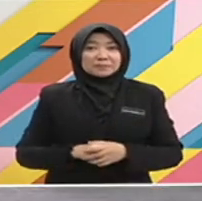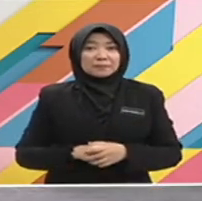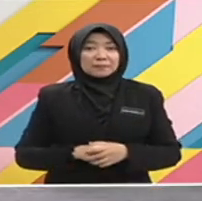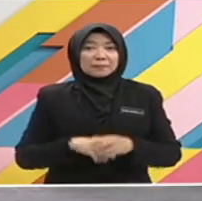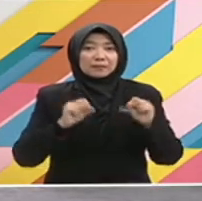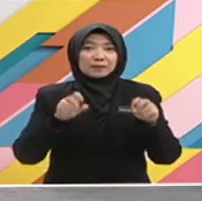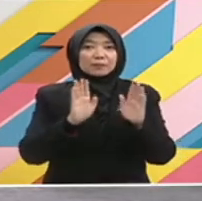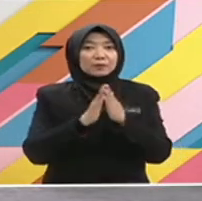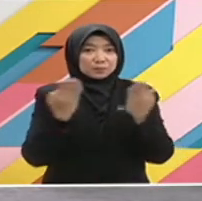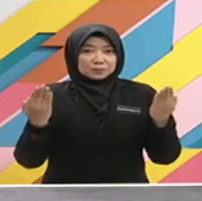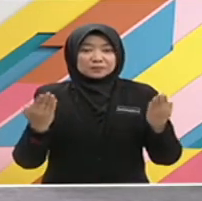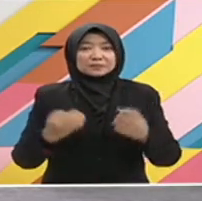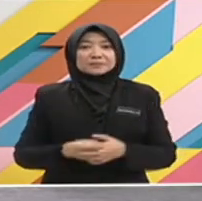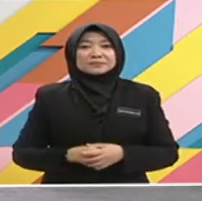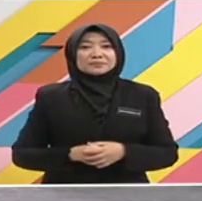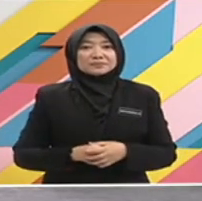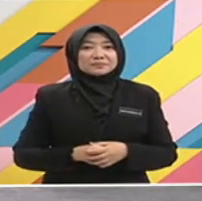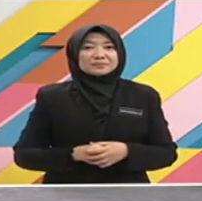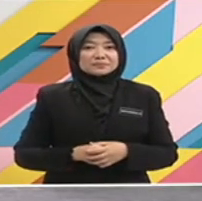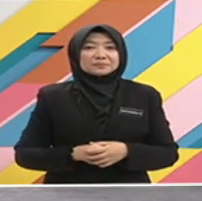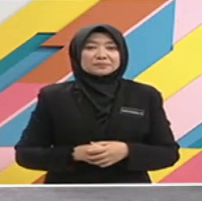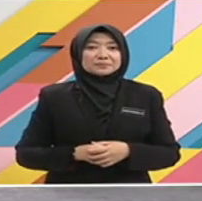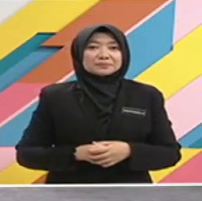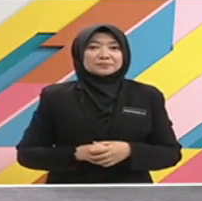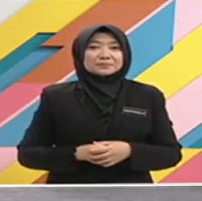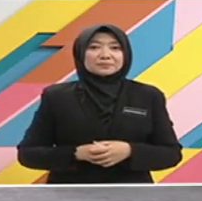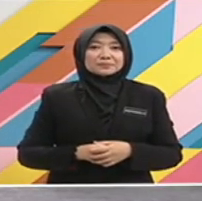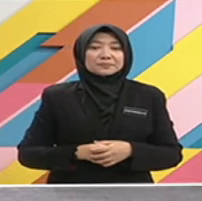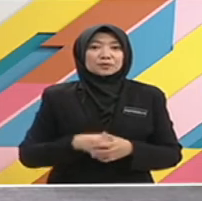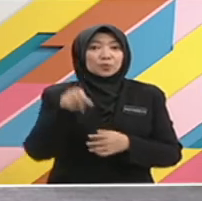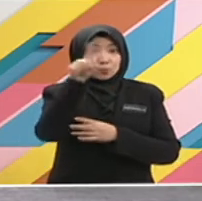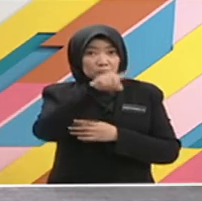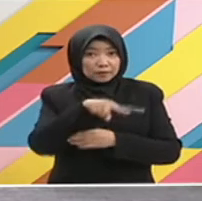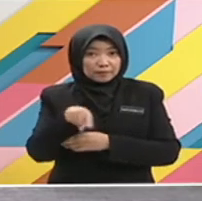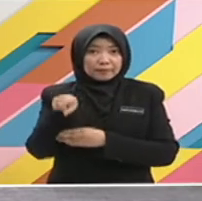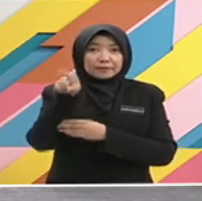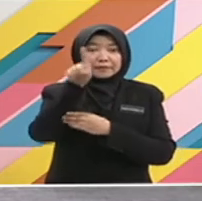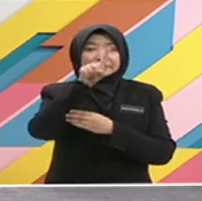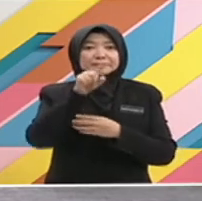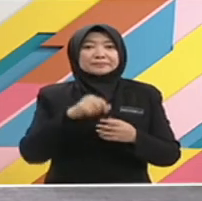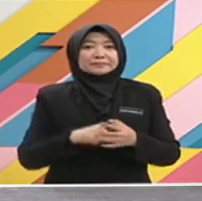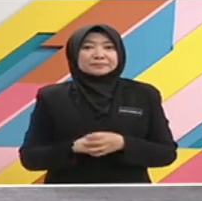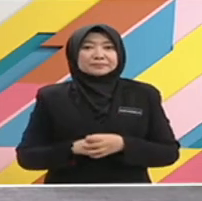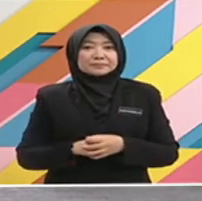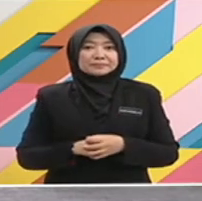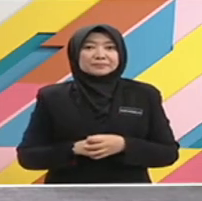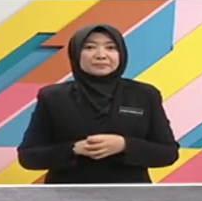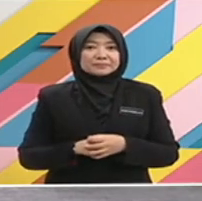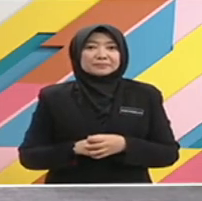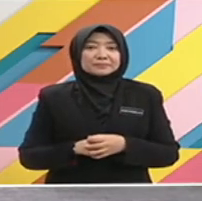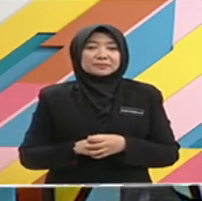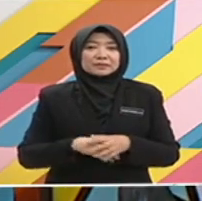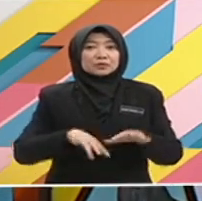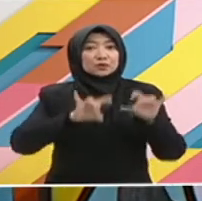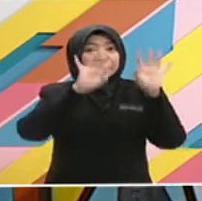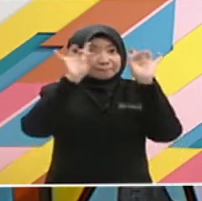buka. Okay. Okay, bentuk bulat. Kalau kita gunakan acuan, kita akan dapat corak-corak